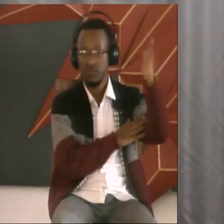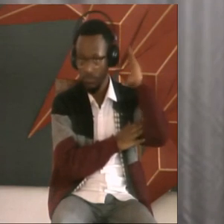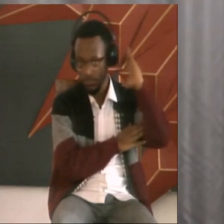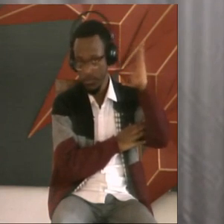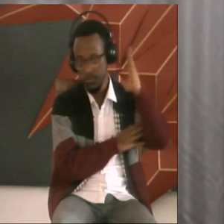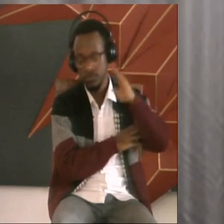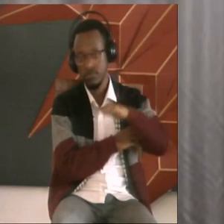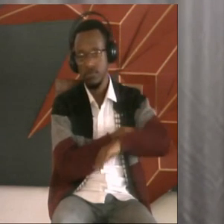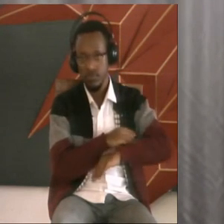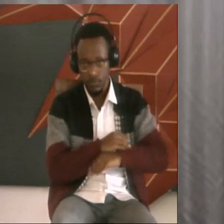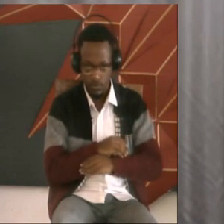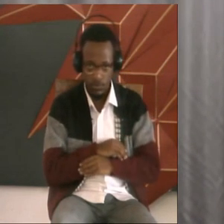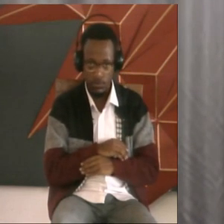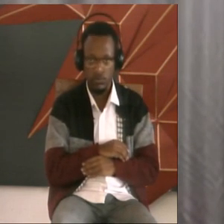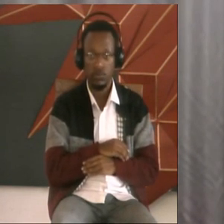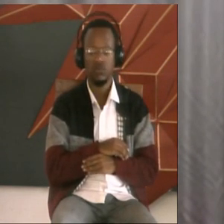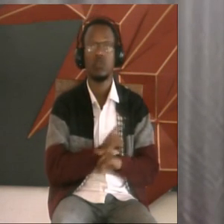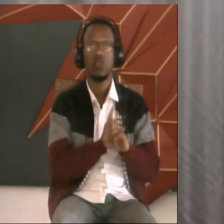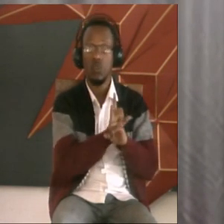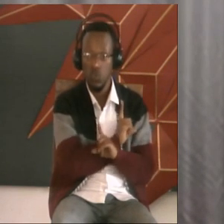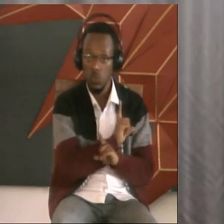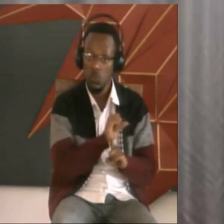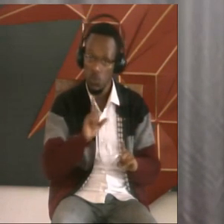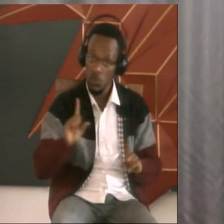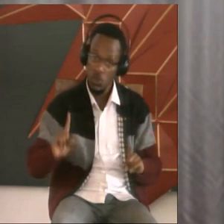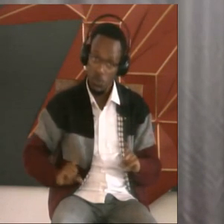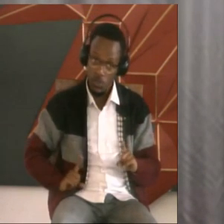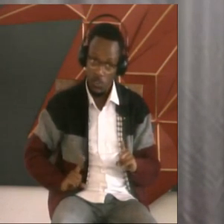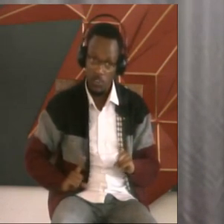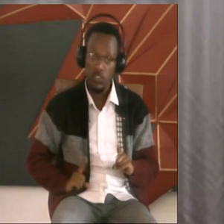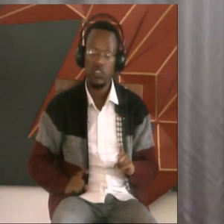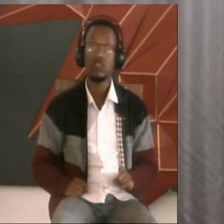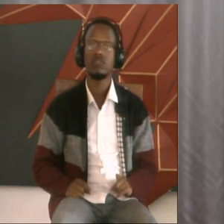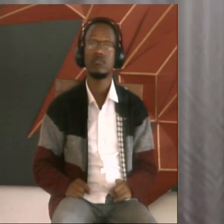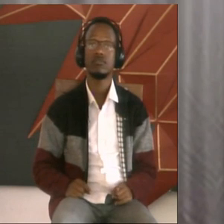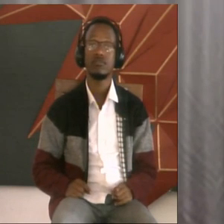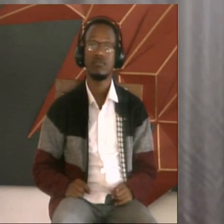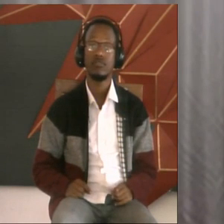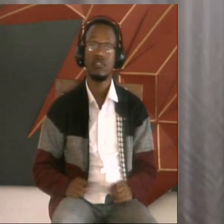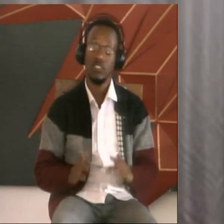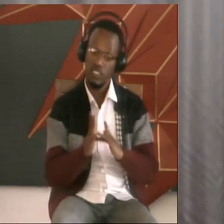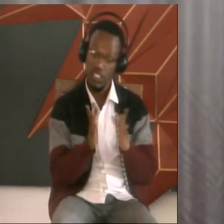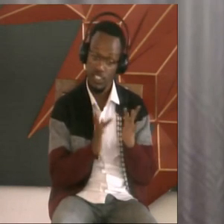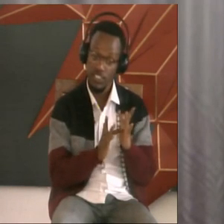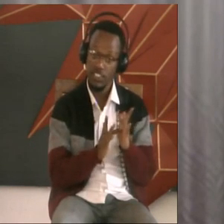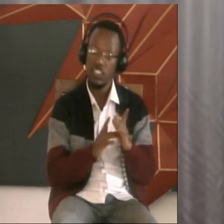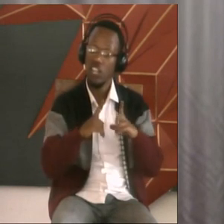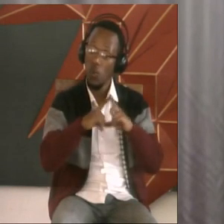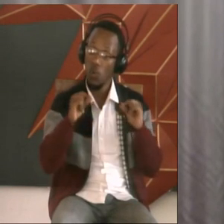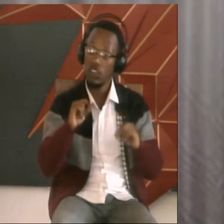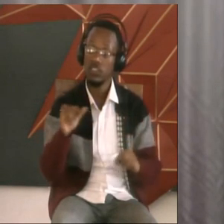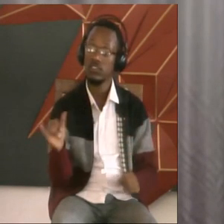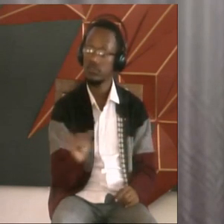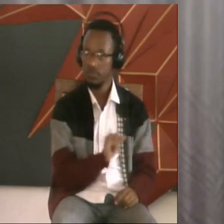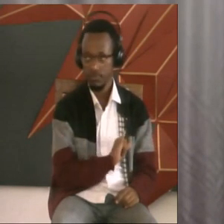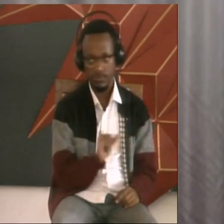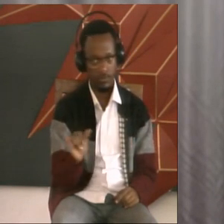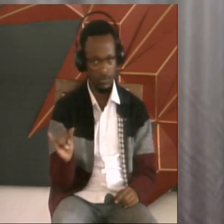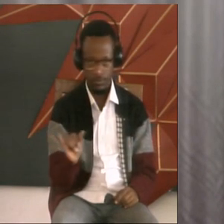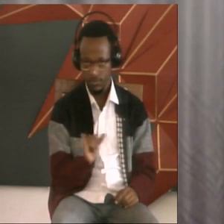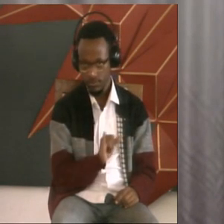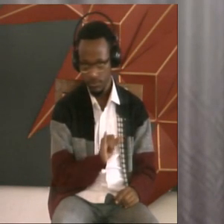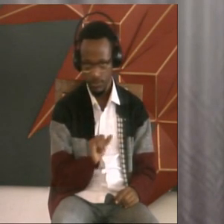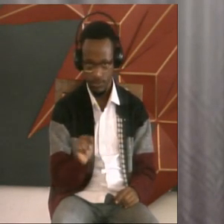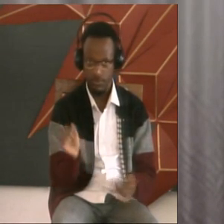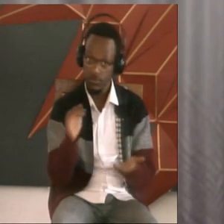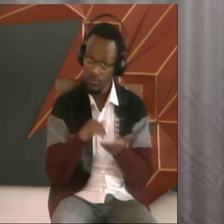mubabiringirwa kuri iri jambo ry'Imana kandi muri hagaciro. La parole. Umwami ni we jambo. La parole est kandi pour nous la